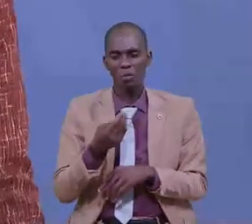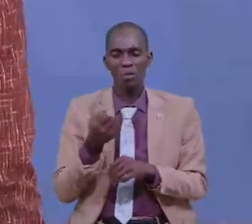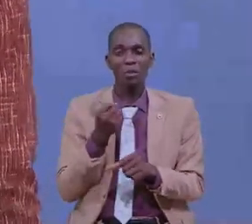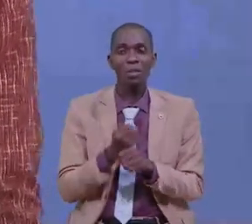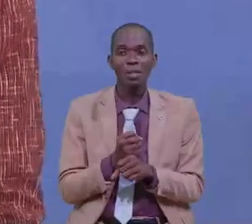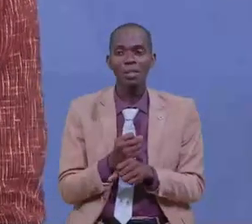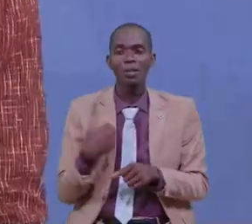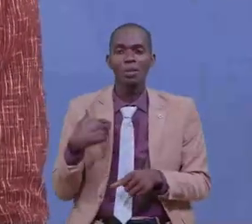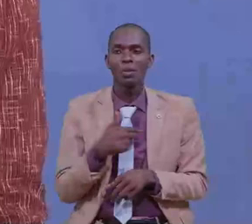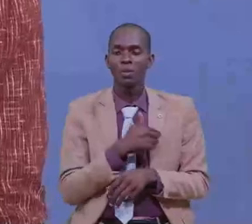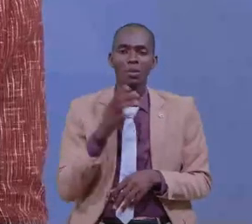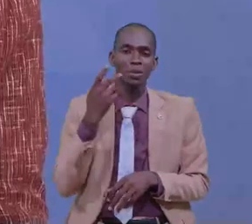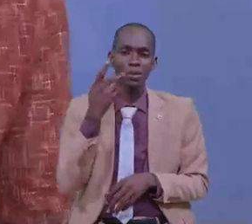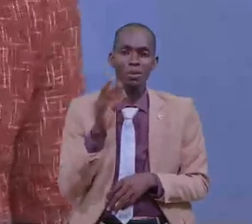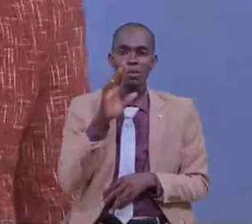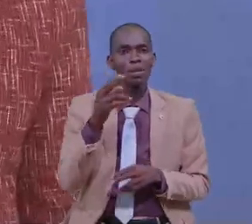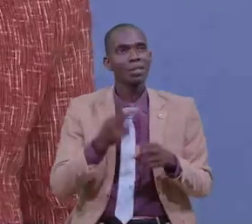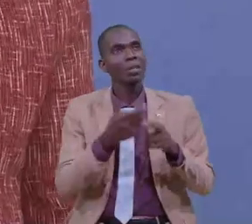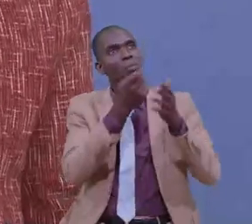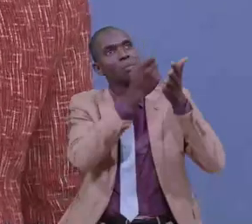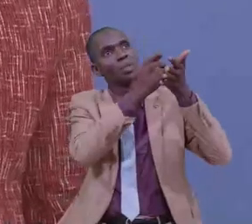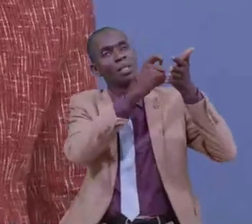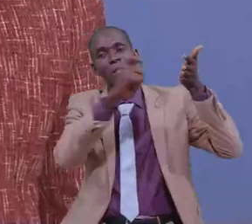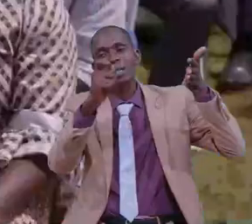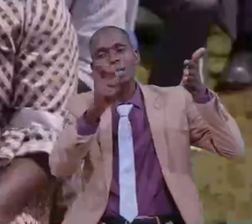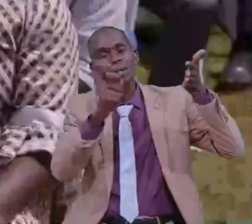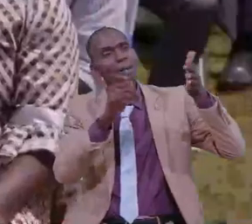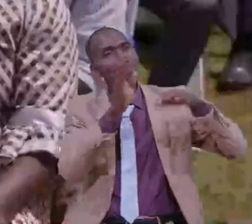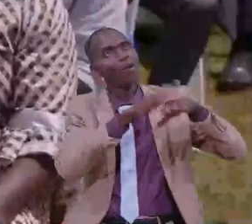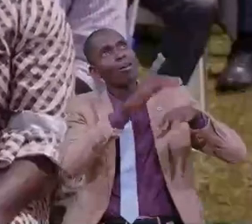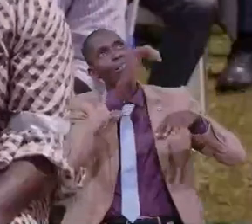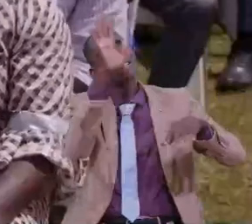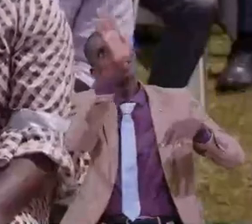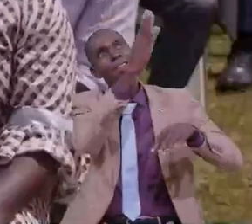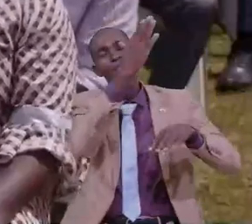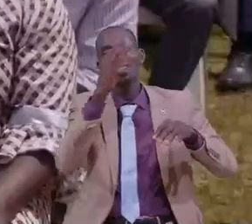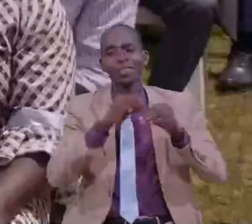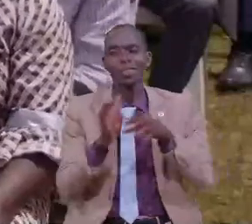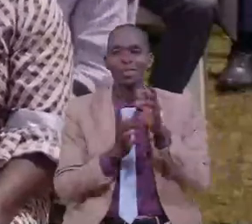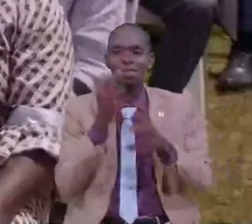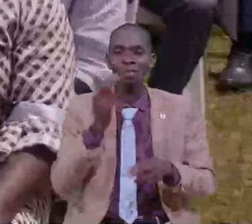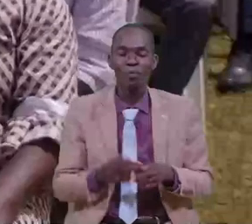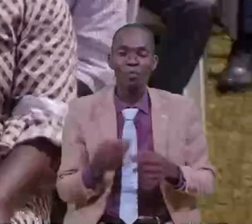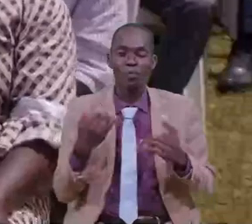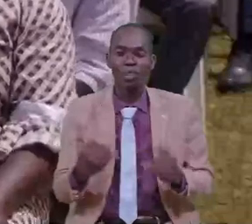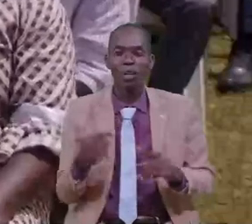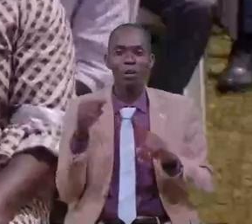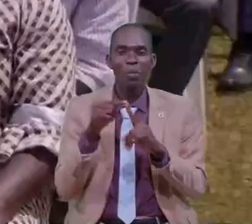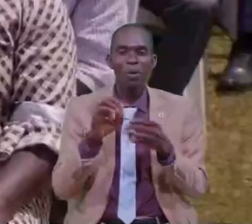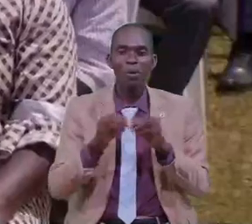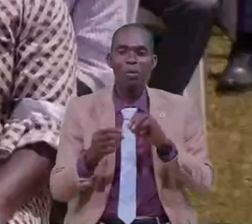années, nous verrons ton nom écrit au ciel.